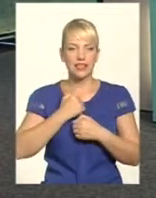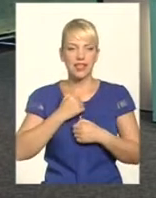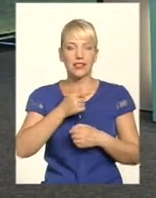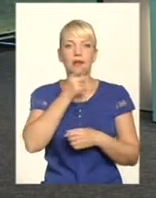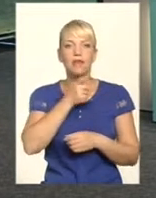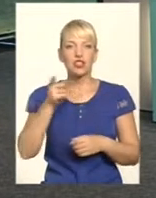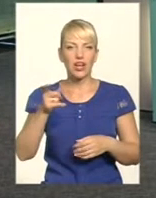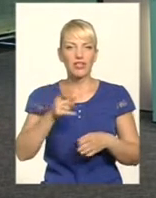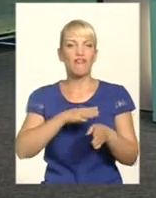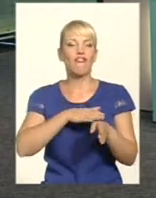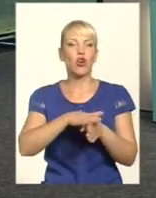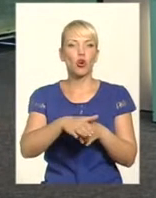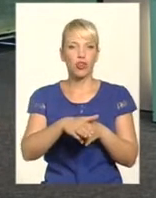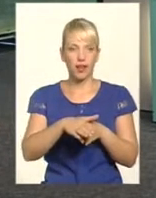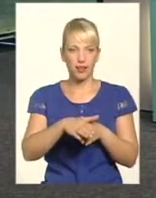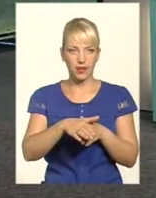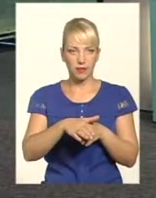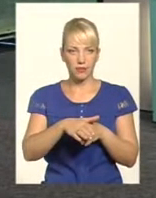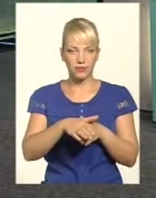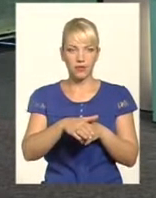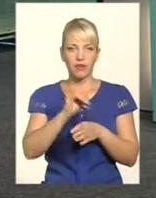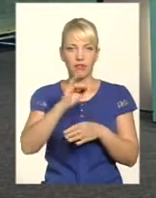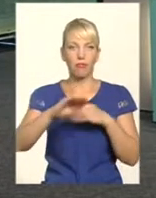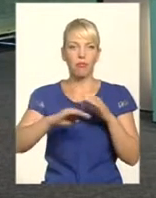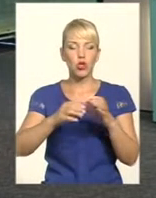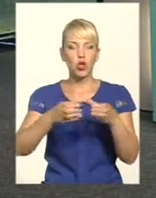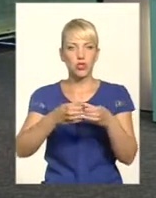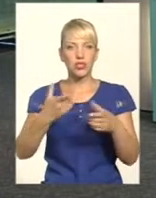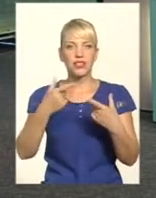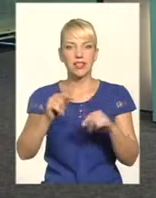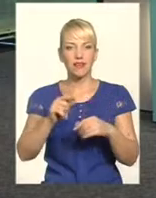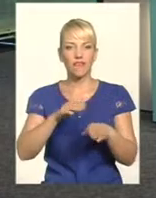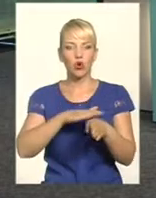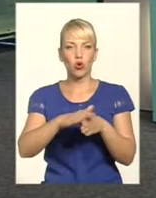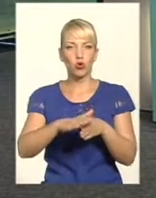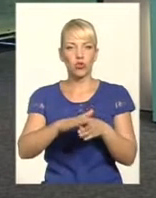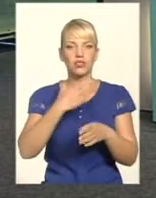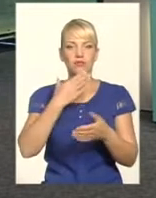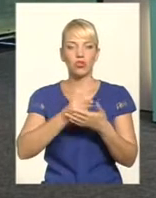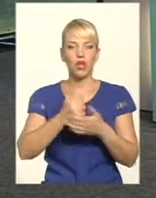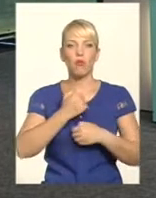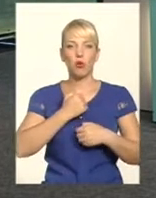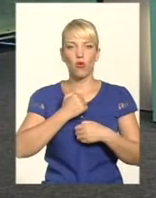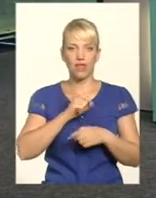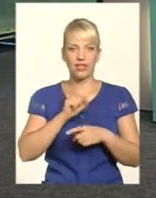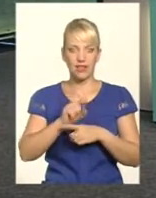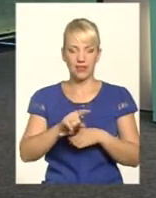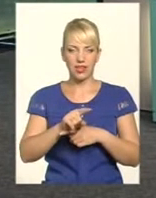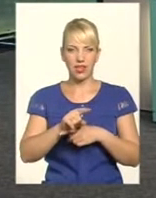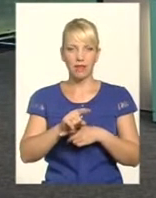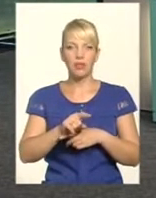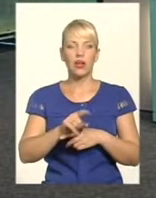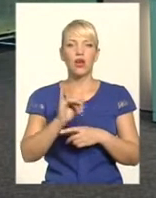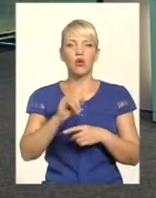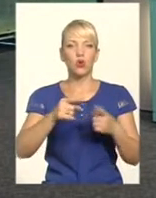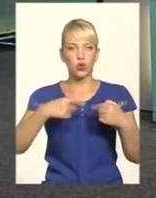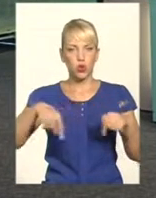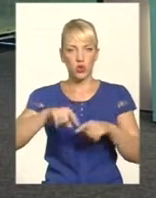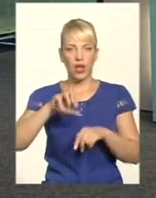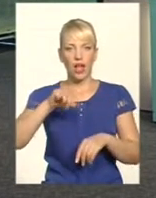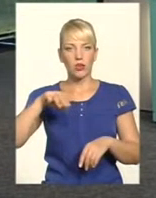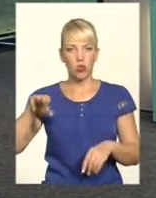виконання безпосередньо в підрозділі, де він виконує бойове завдання в самій зоні